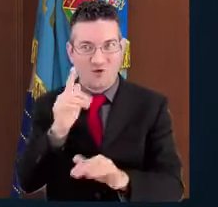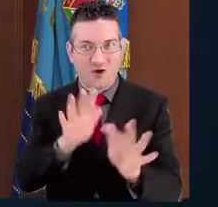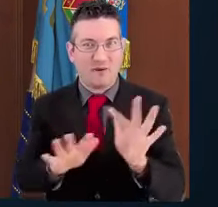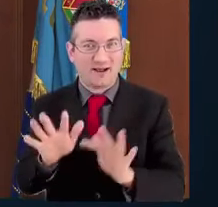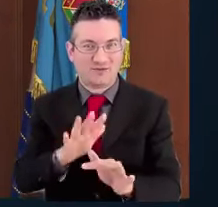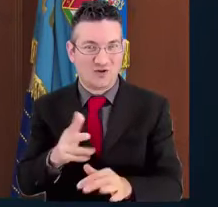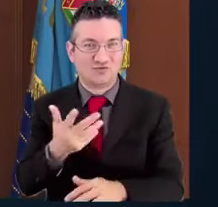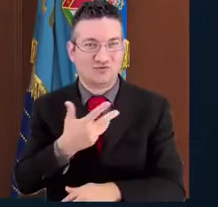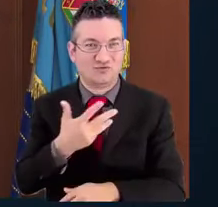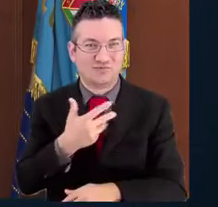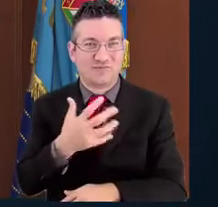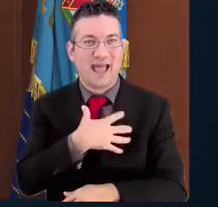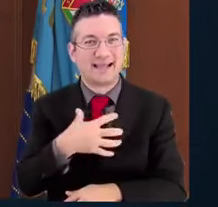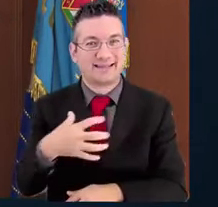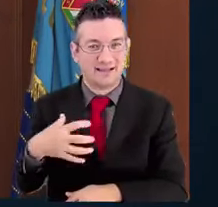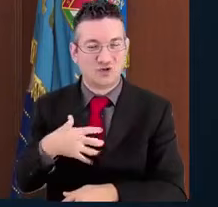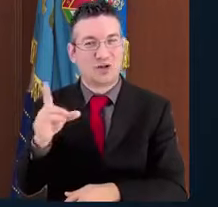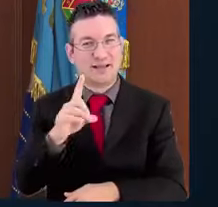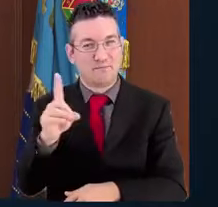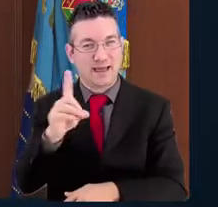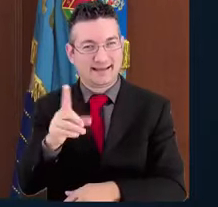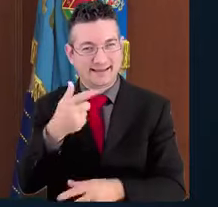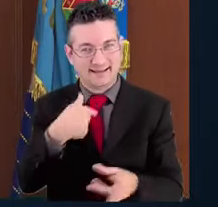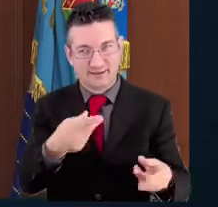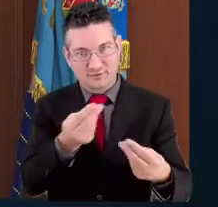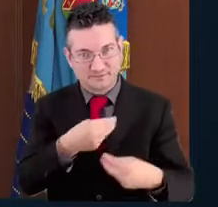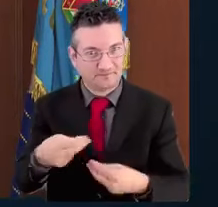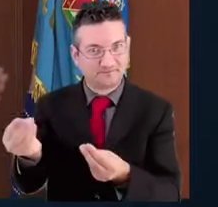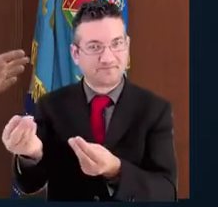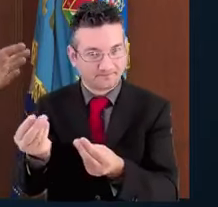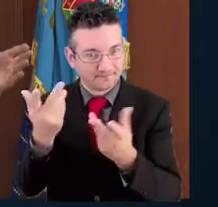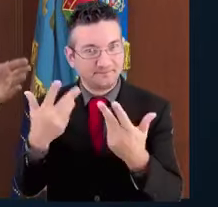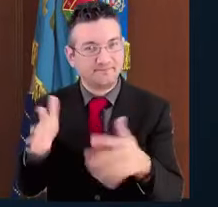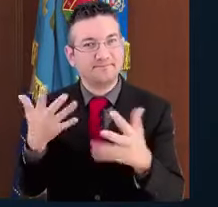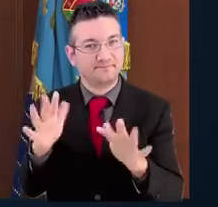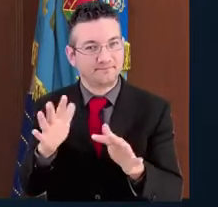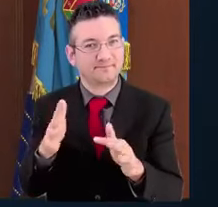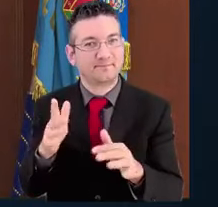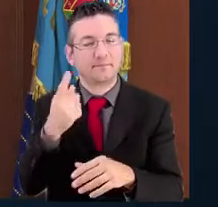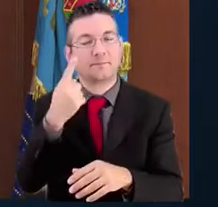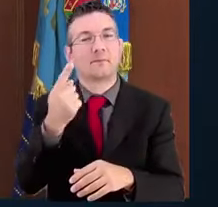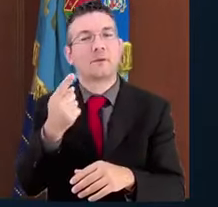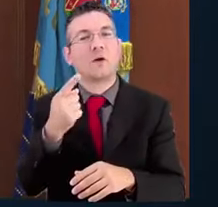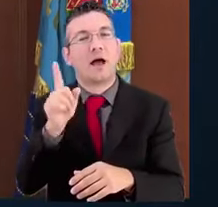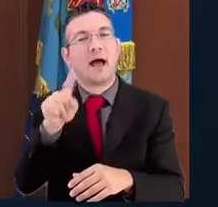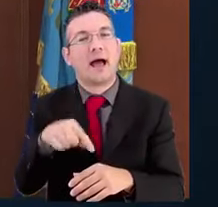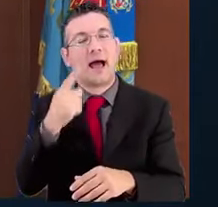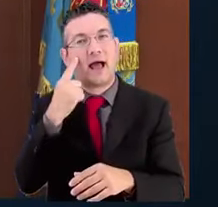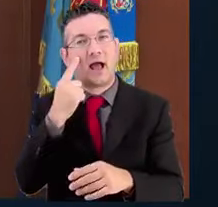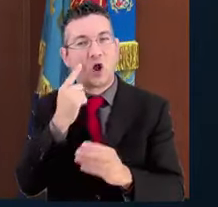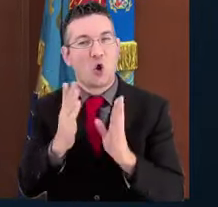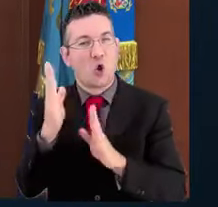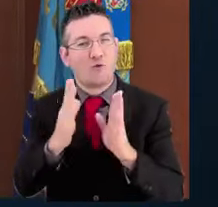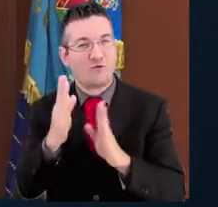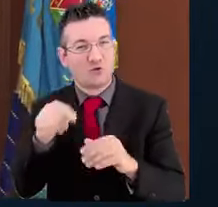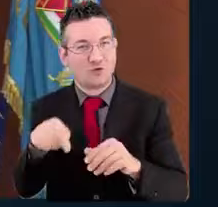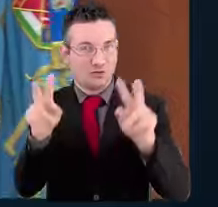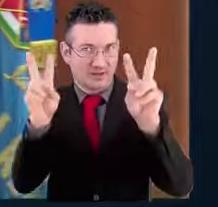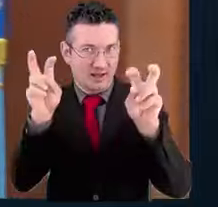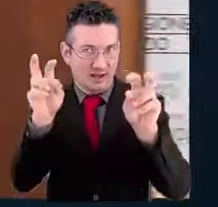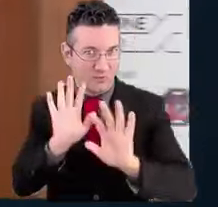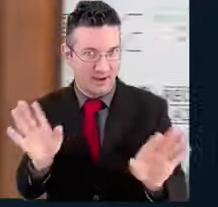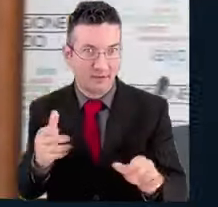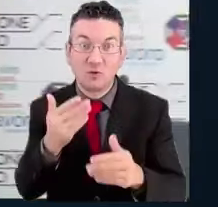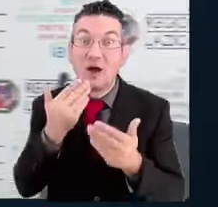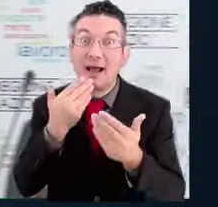dell'assessore di berardino glielo abbiamo già girate in altre occasioni quando c'è stato un confronto proprio su questo tema grazie e scusate